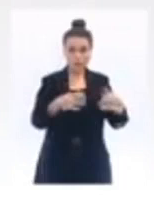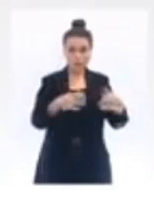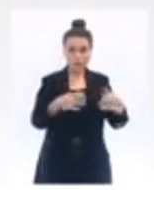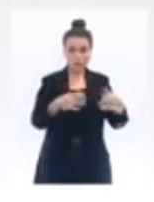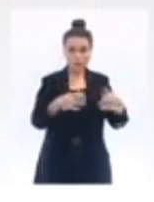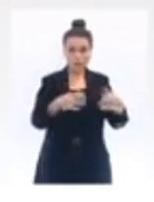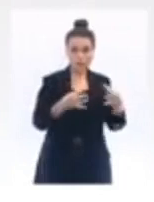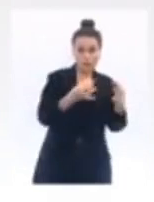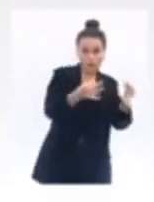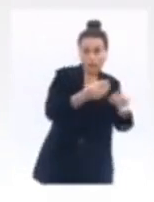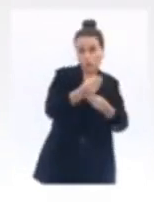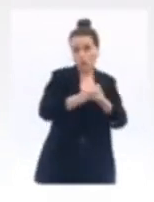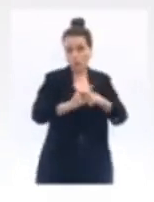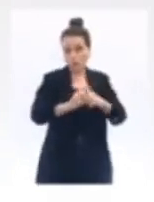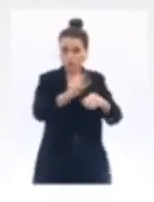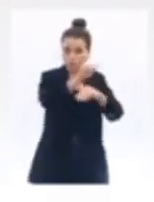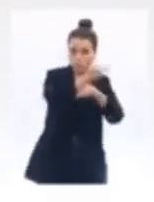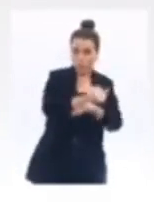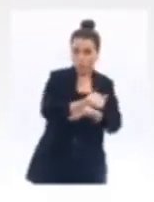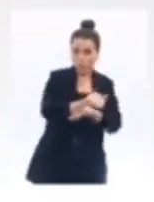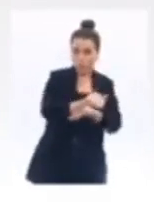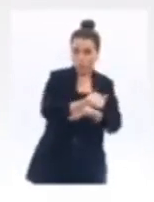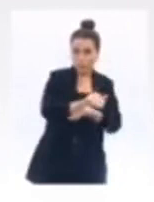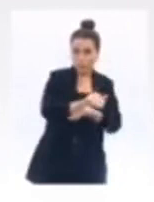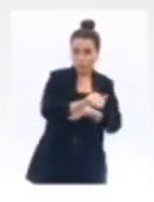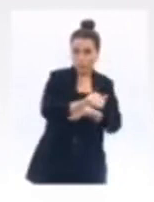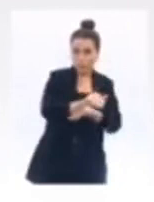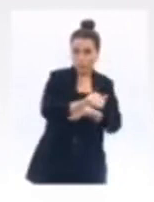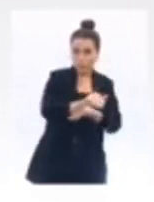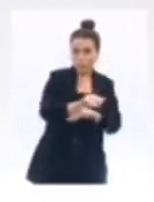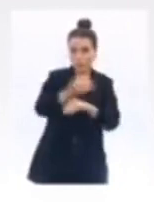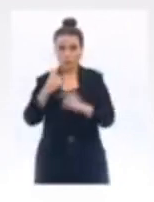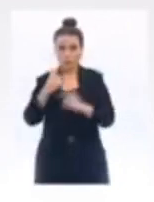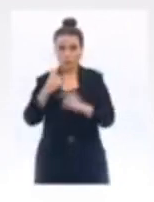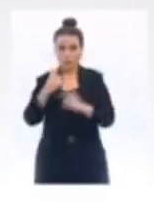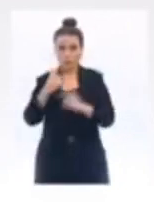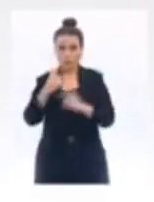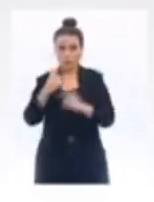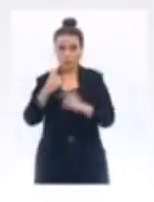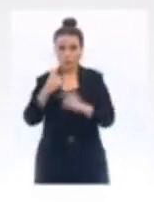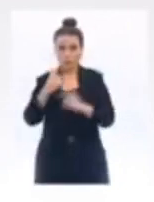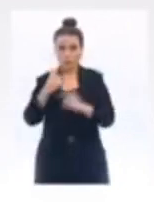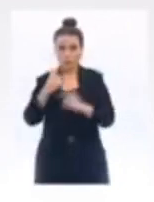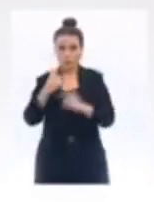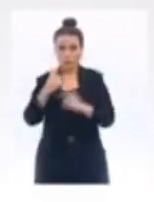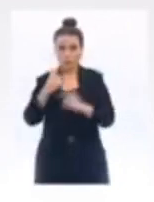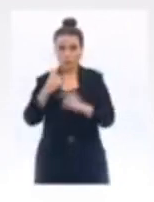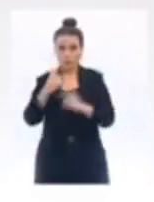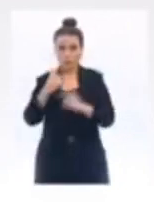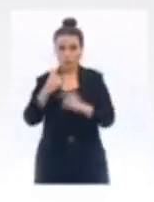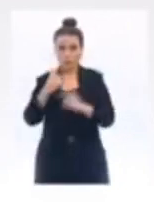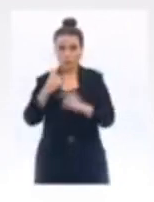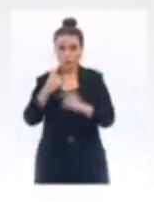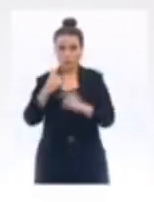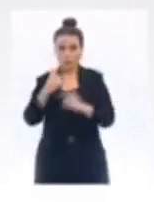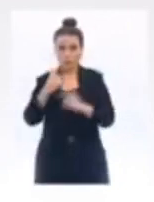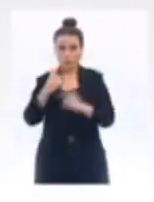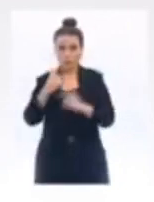situation hors du commun. Je ne cesserai de le répéter, la solution est entre les mains